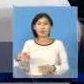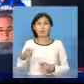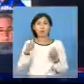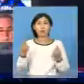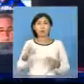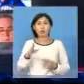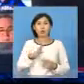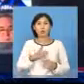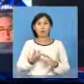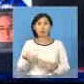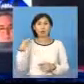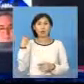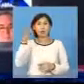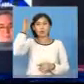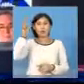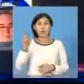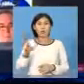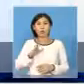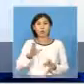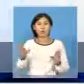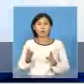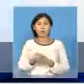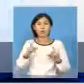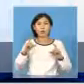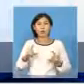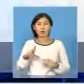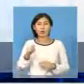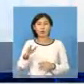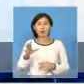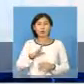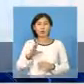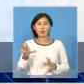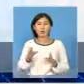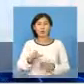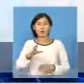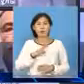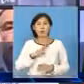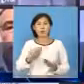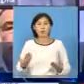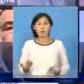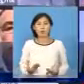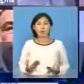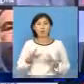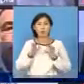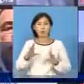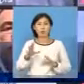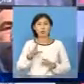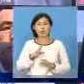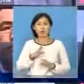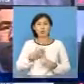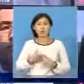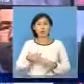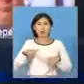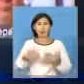тойланды. Мерейлі күні ақтөбелік ғалымдар дөңгелек үстелде бас қосып, Абай хакімнің бай мұрасы мен өмір жолын зерделеді. Үкімет тарапынан